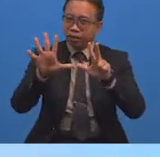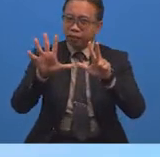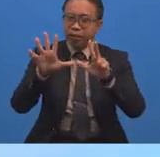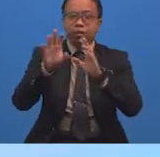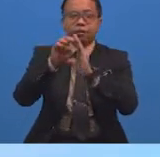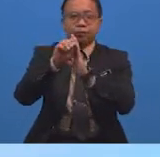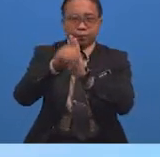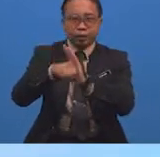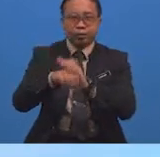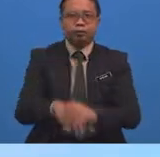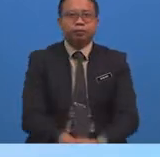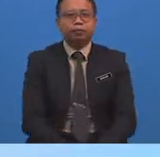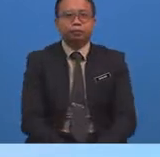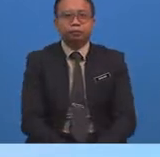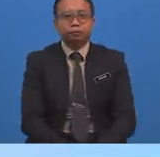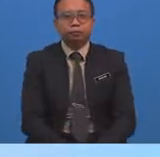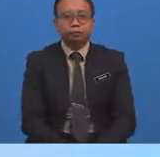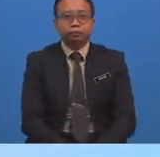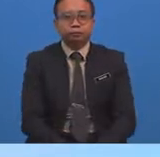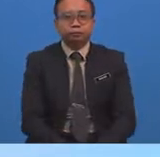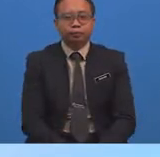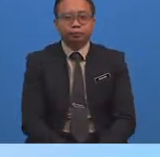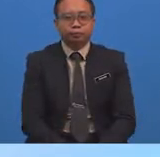35 militer